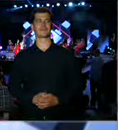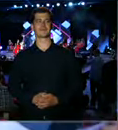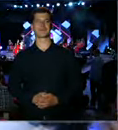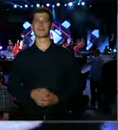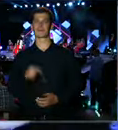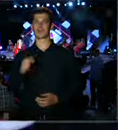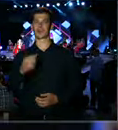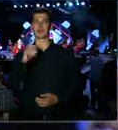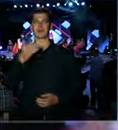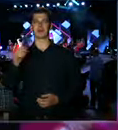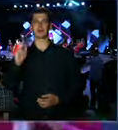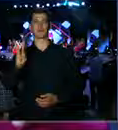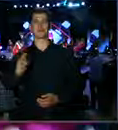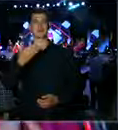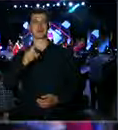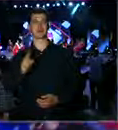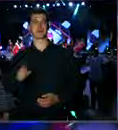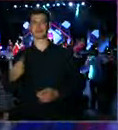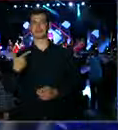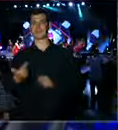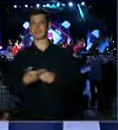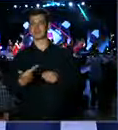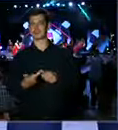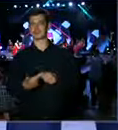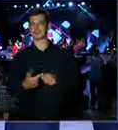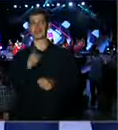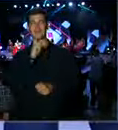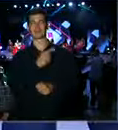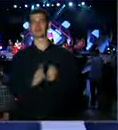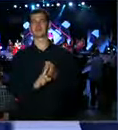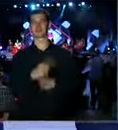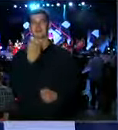Tomaszów Mazowiecki, lat 20, kandydatka numer 1.